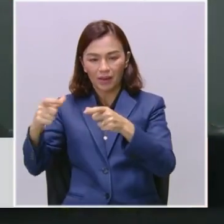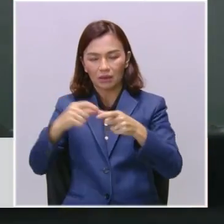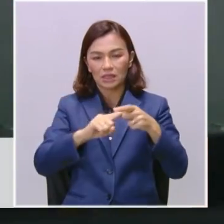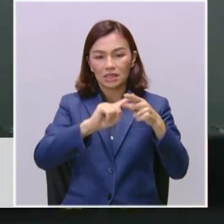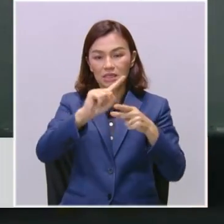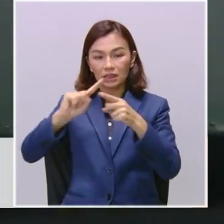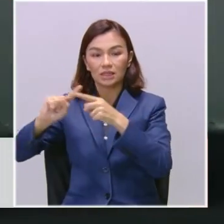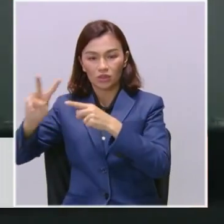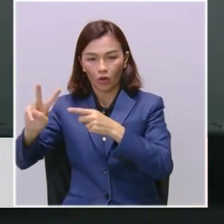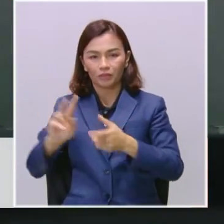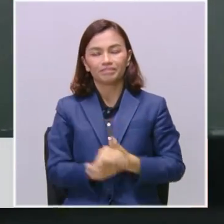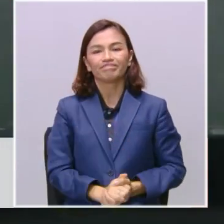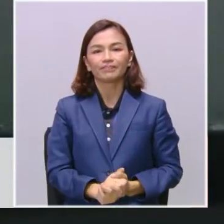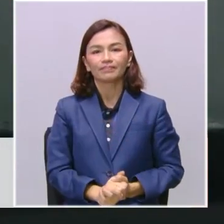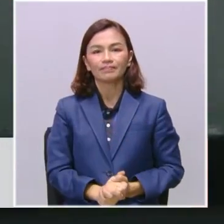ค่ะ